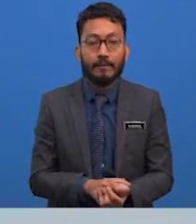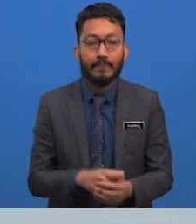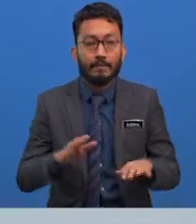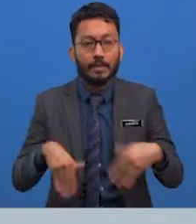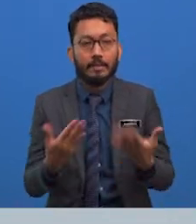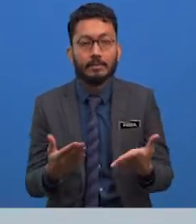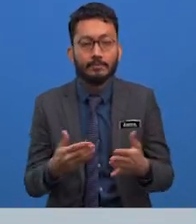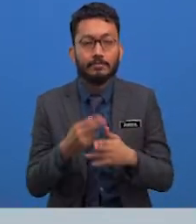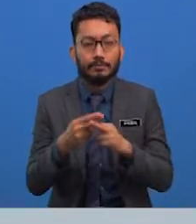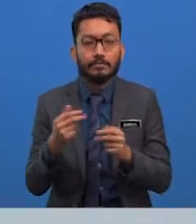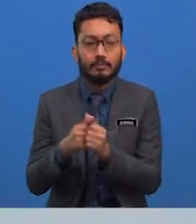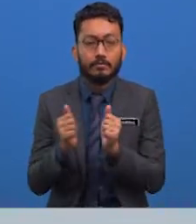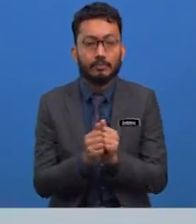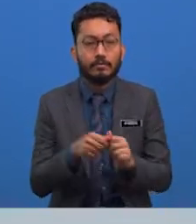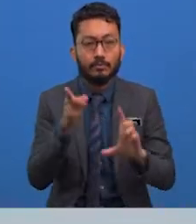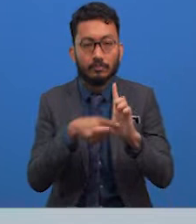Bagaimana pula dengan sudut D?